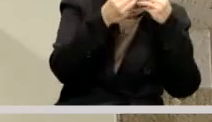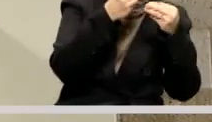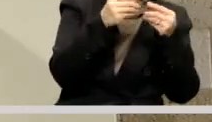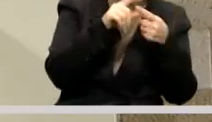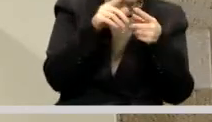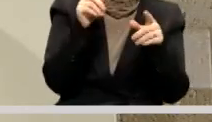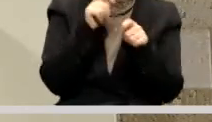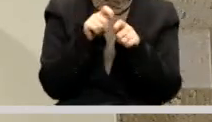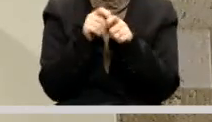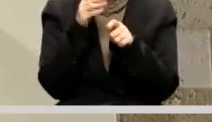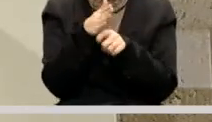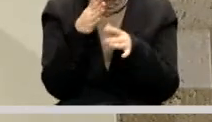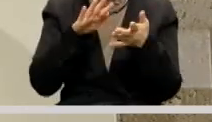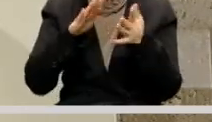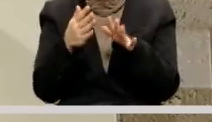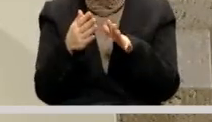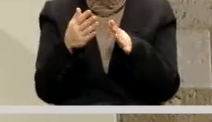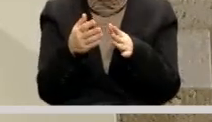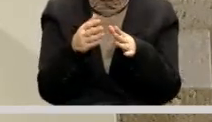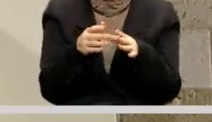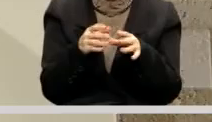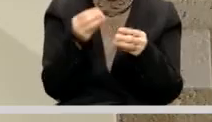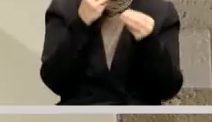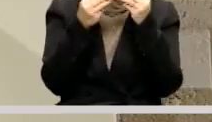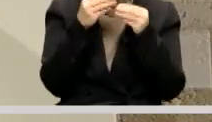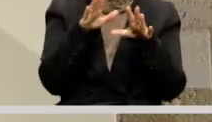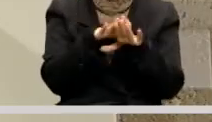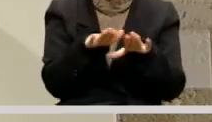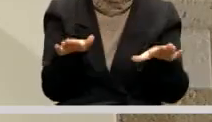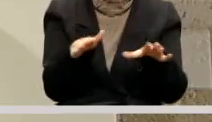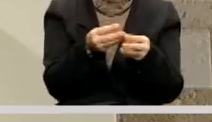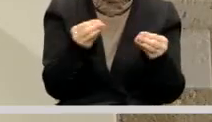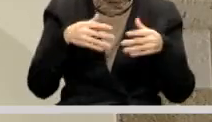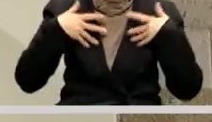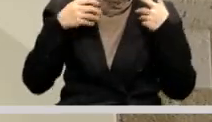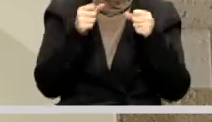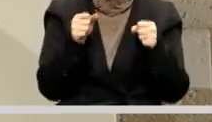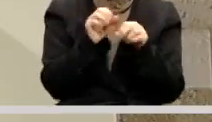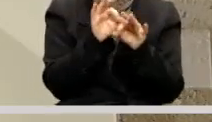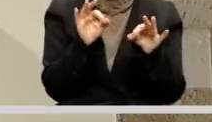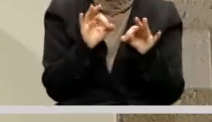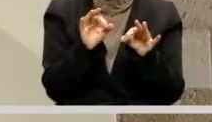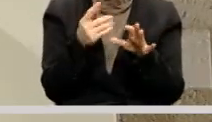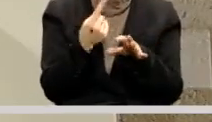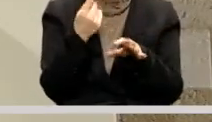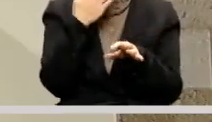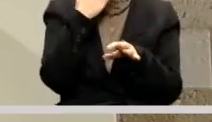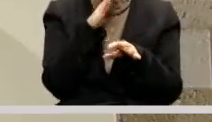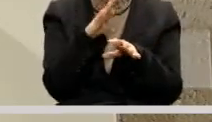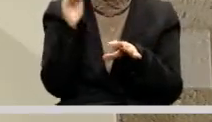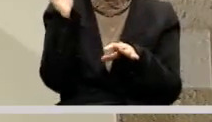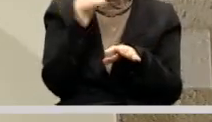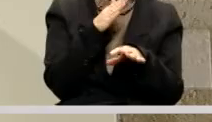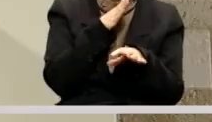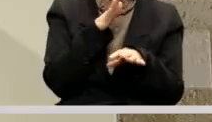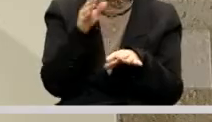Veya kurulan sofra çok sağlıklı şeylerden oluşmuyor. Öğleden sonraya kadar o sofra masada kalıyor. Gelip gidip